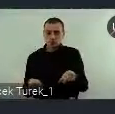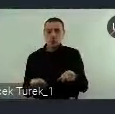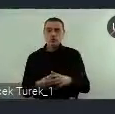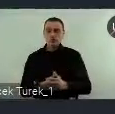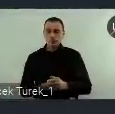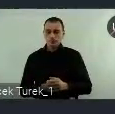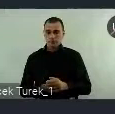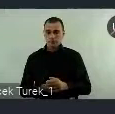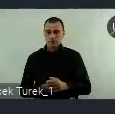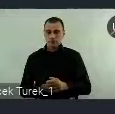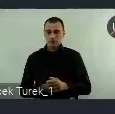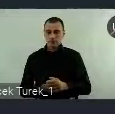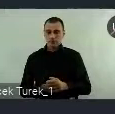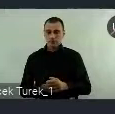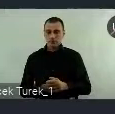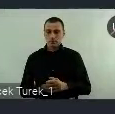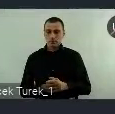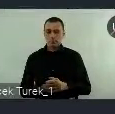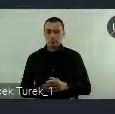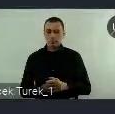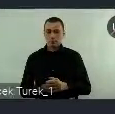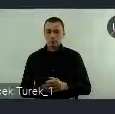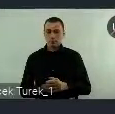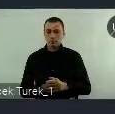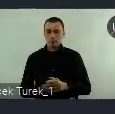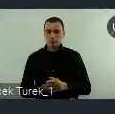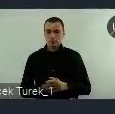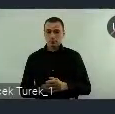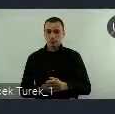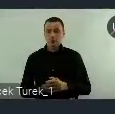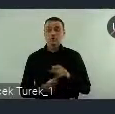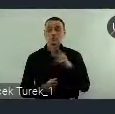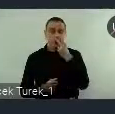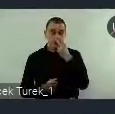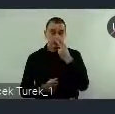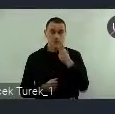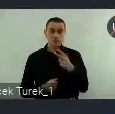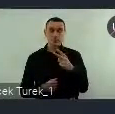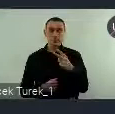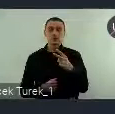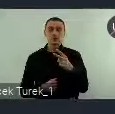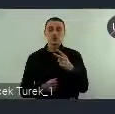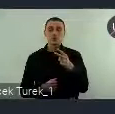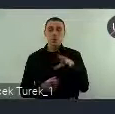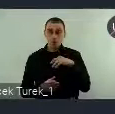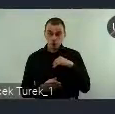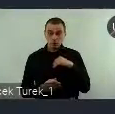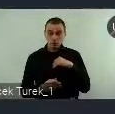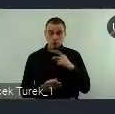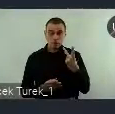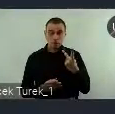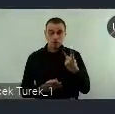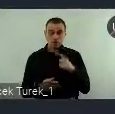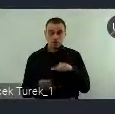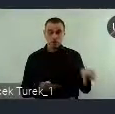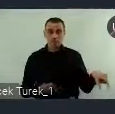Póki co jeszcze nie mamy schodołazów których można zapiąć wózek aktywny to na czym